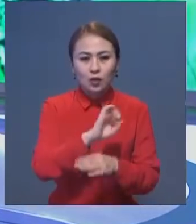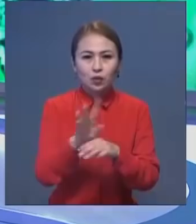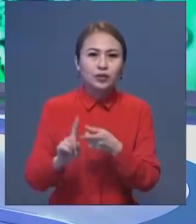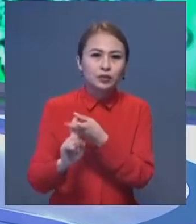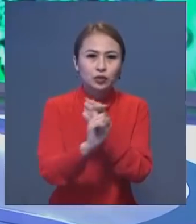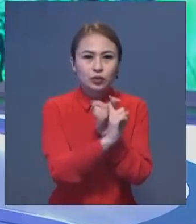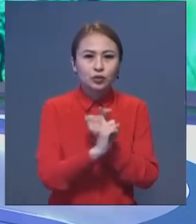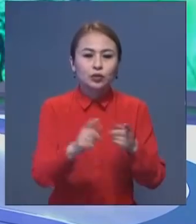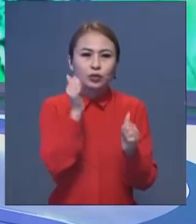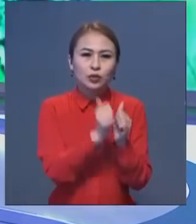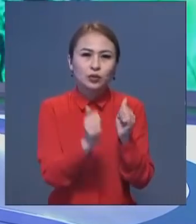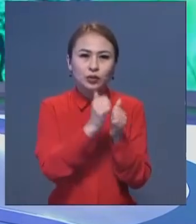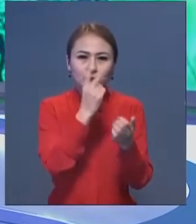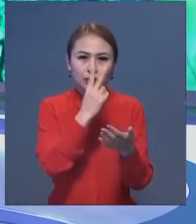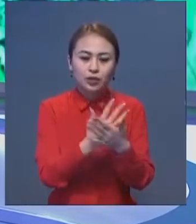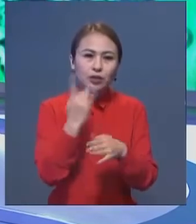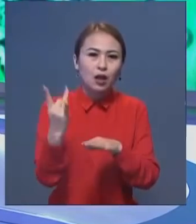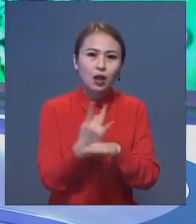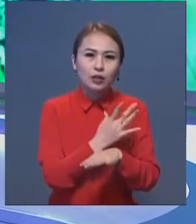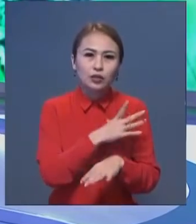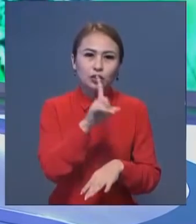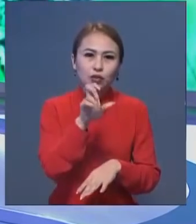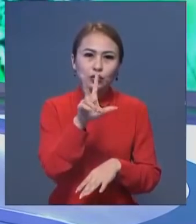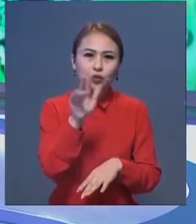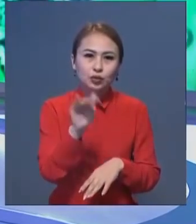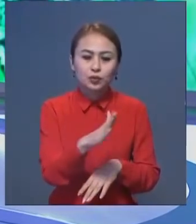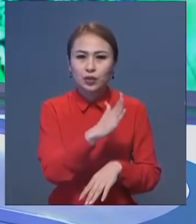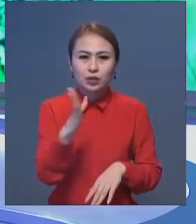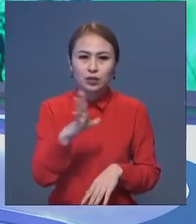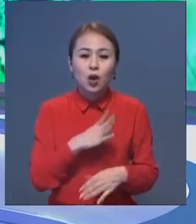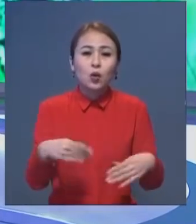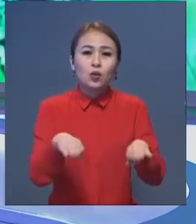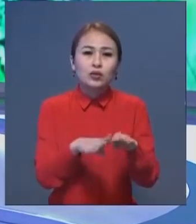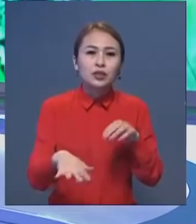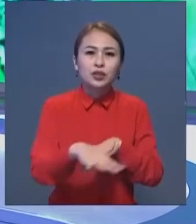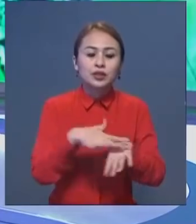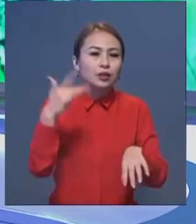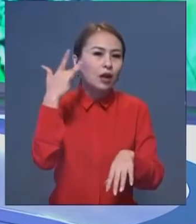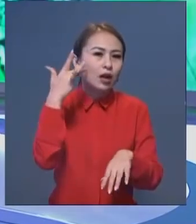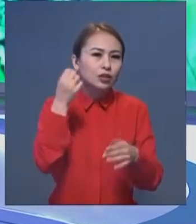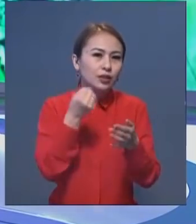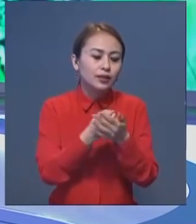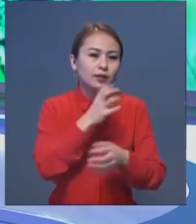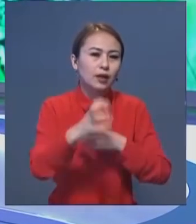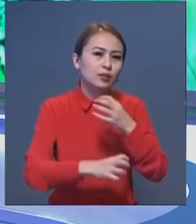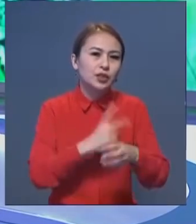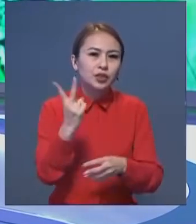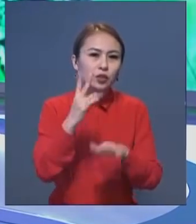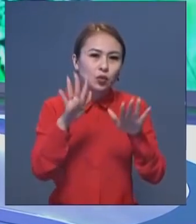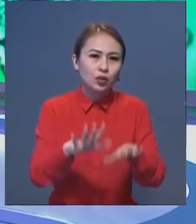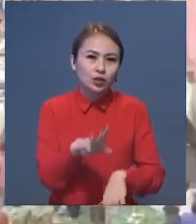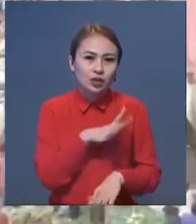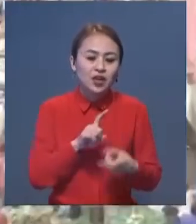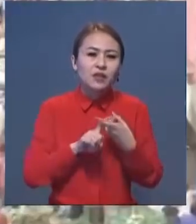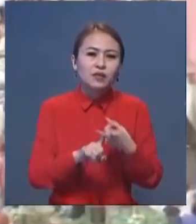Үндістанда коронавирус жұқтырудың күнделікті көрсеткіші алғаш рет 103 мыңнан асты. Осылайша бұл ел ақштан кейін әлемде